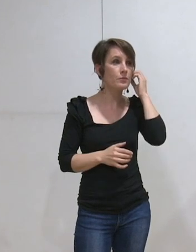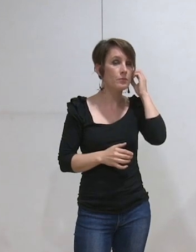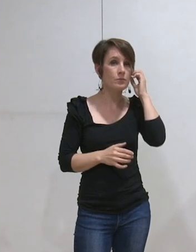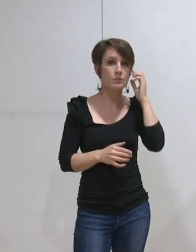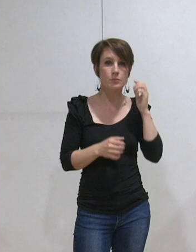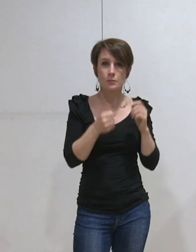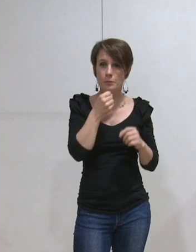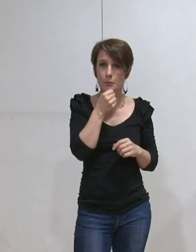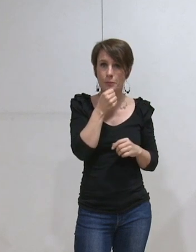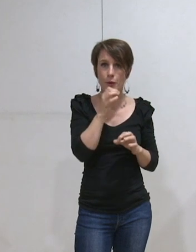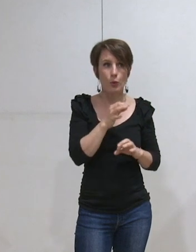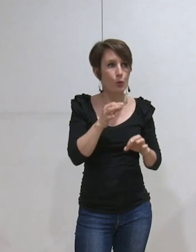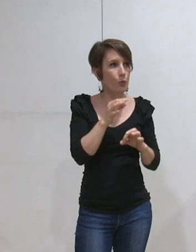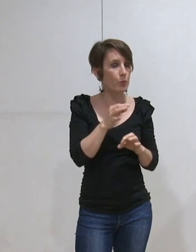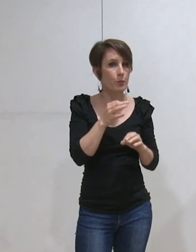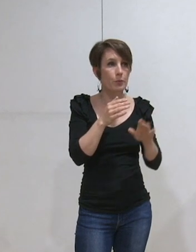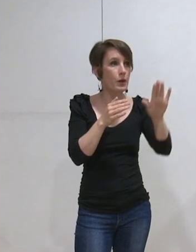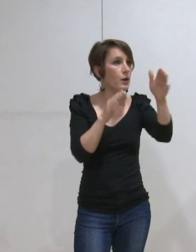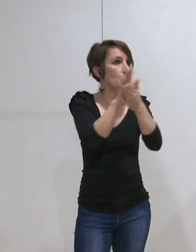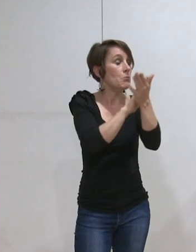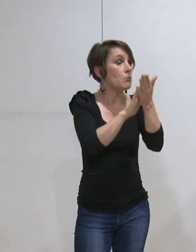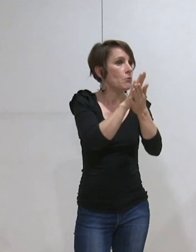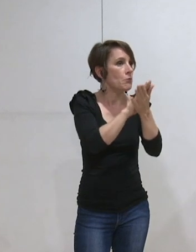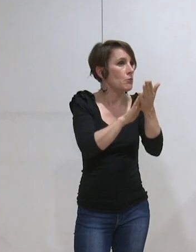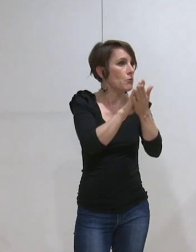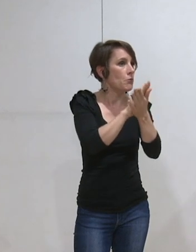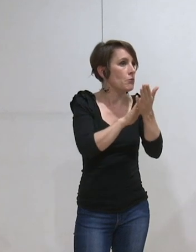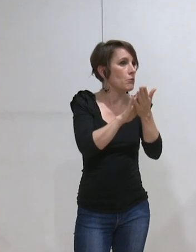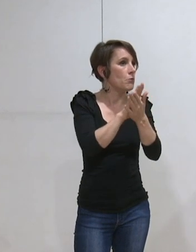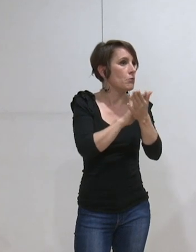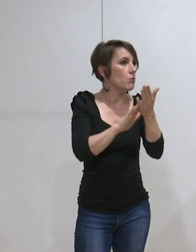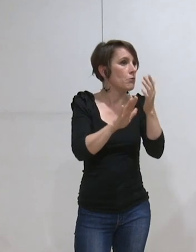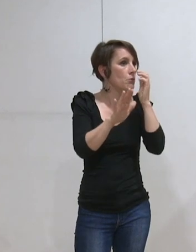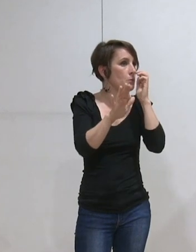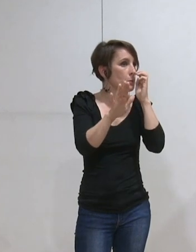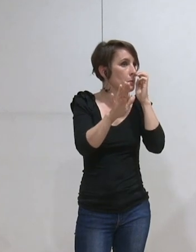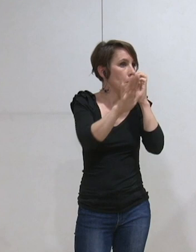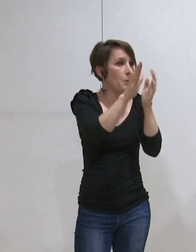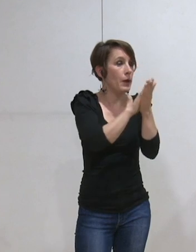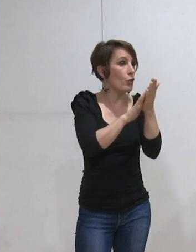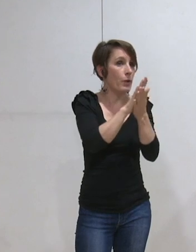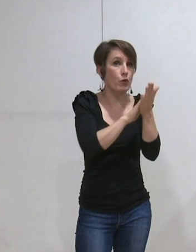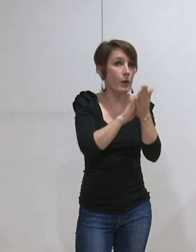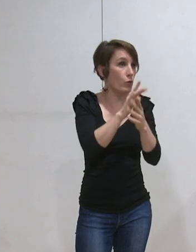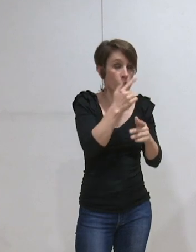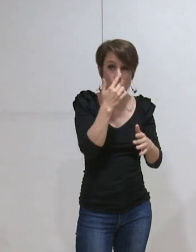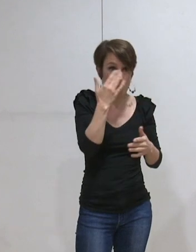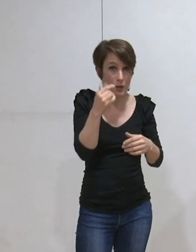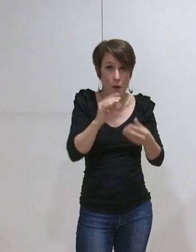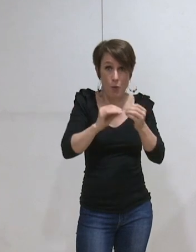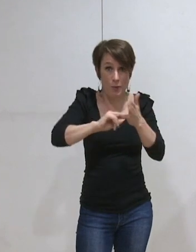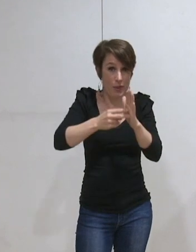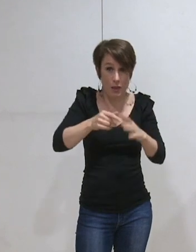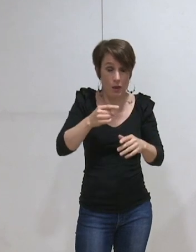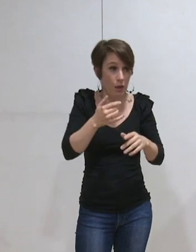Salah attendez on je me suis trompé de micro ou vous entends euh pardon je sais pas si je me suis trompé de micro